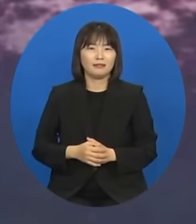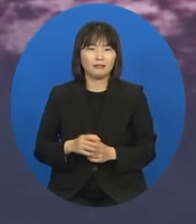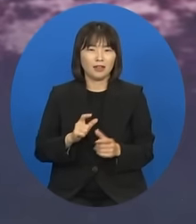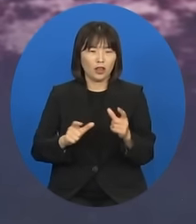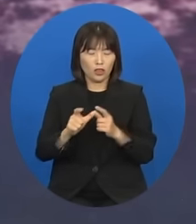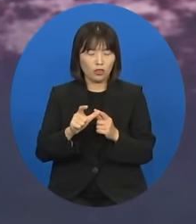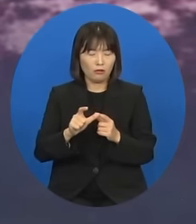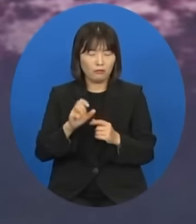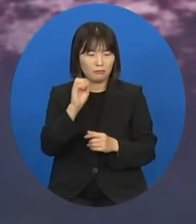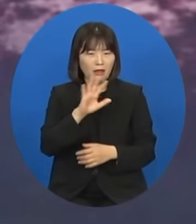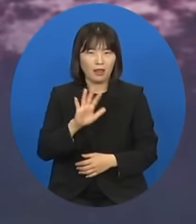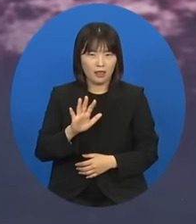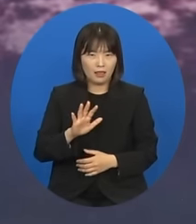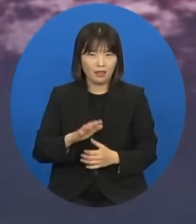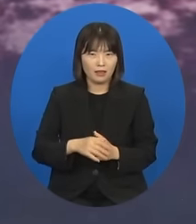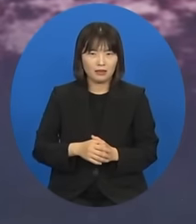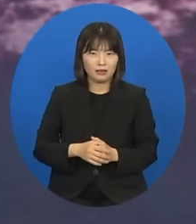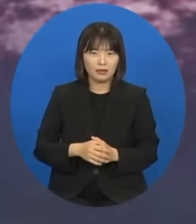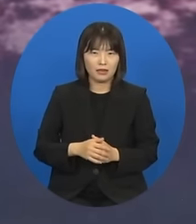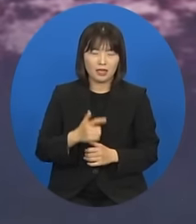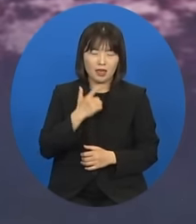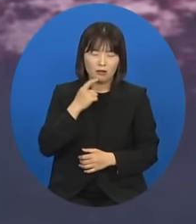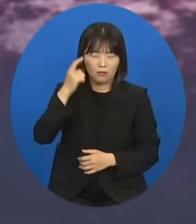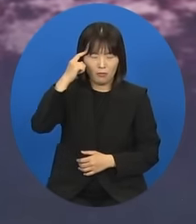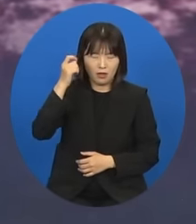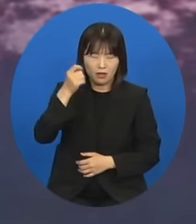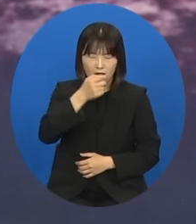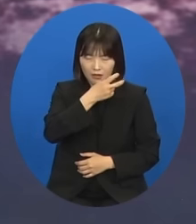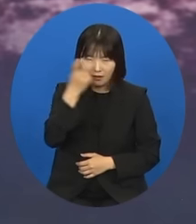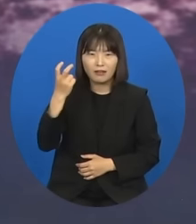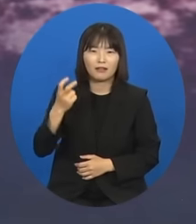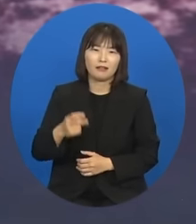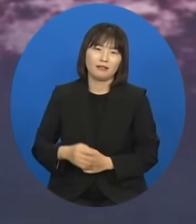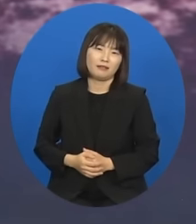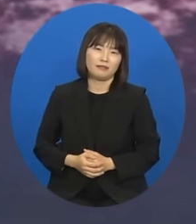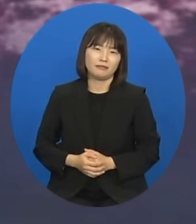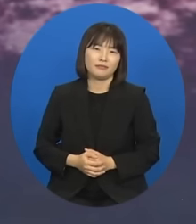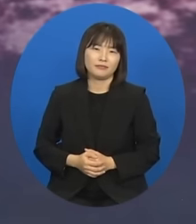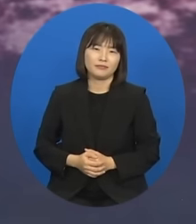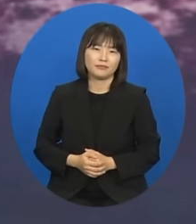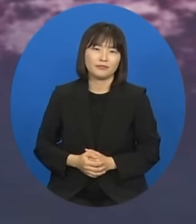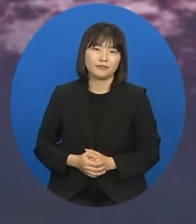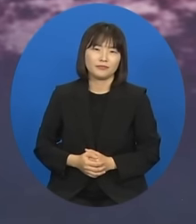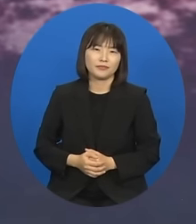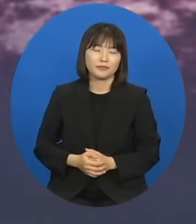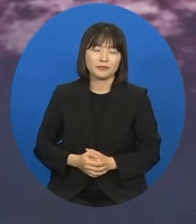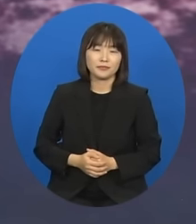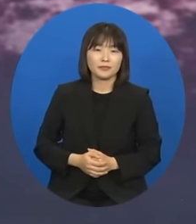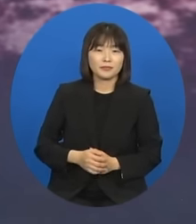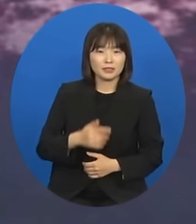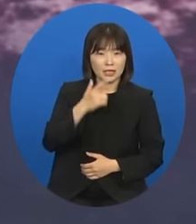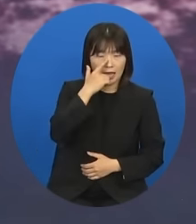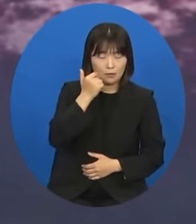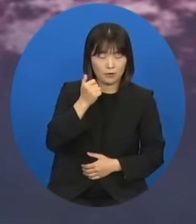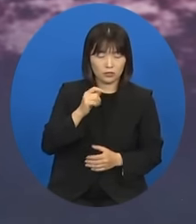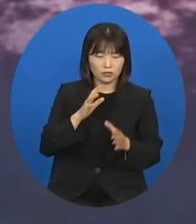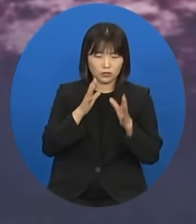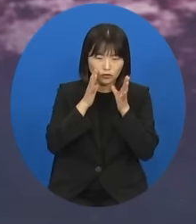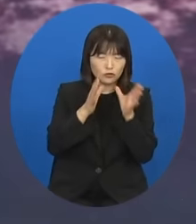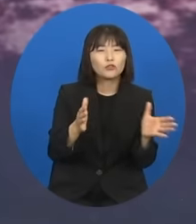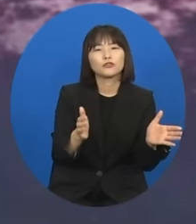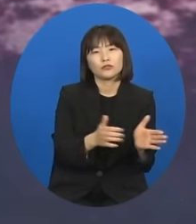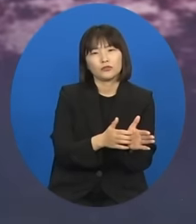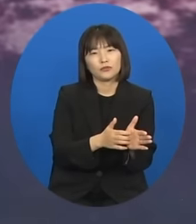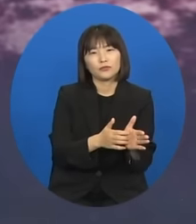해 야곱이 기가 맞기 머리가 좋은 사람이에요 그래가지고 어쨌든 아버지를 속이게 된다는